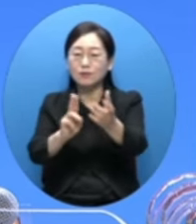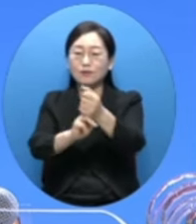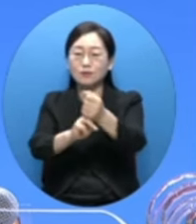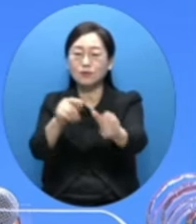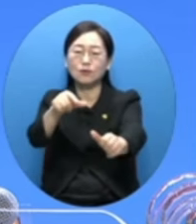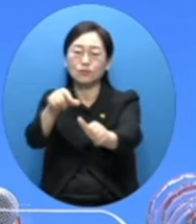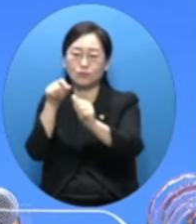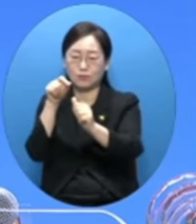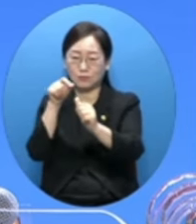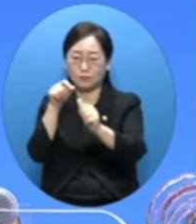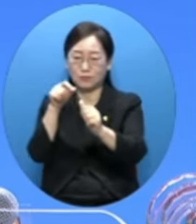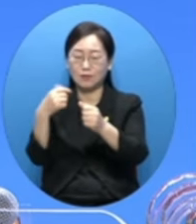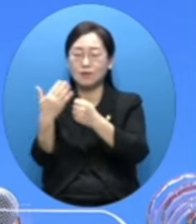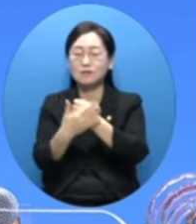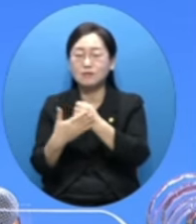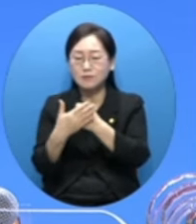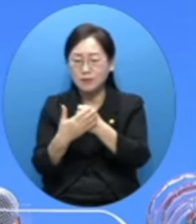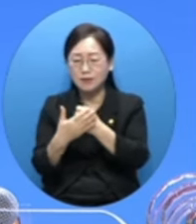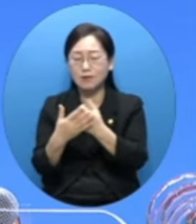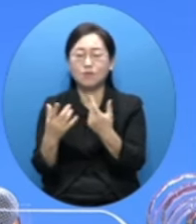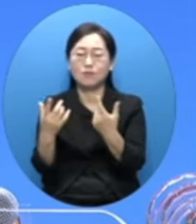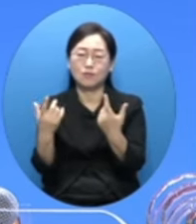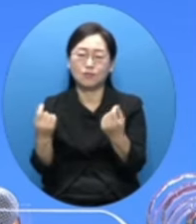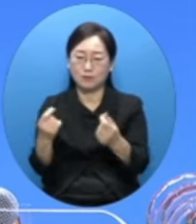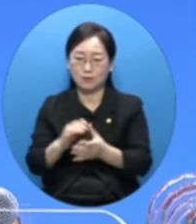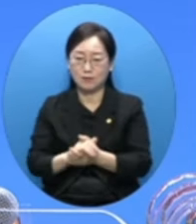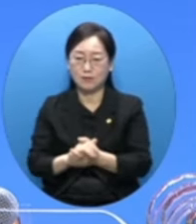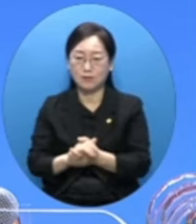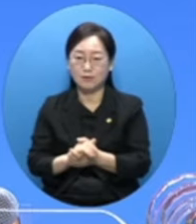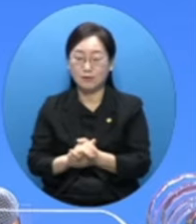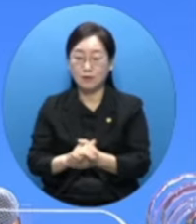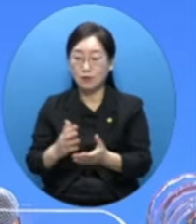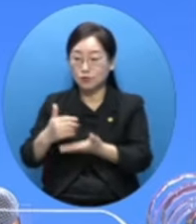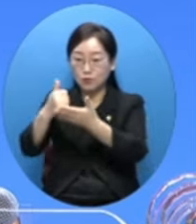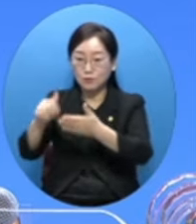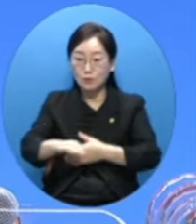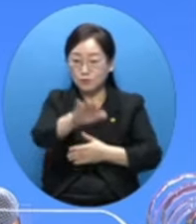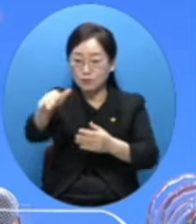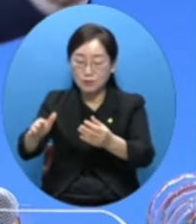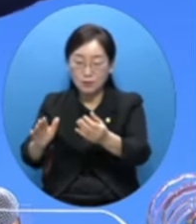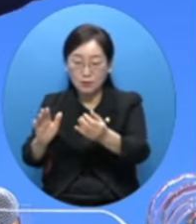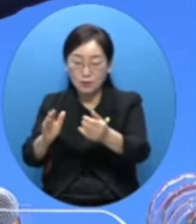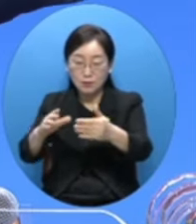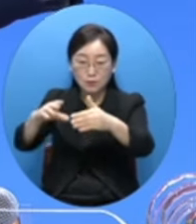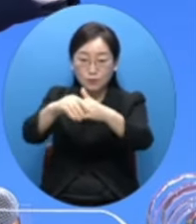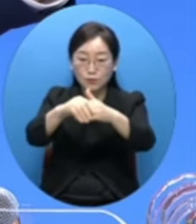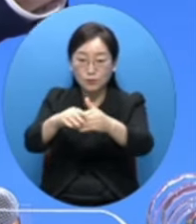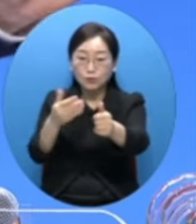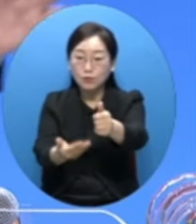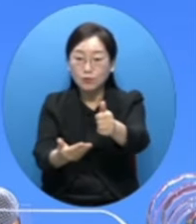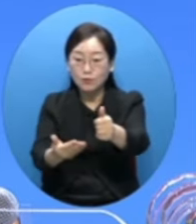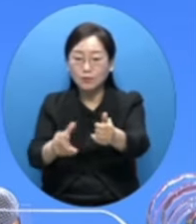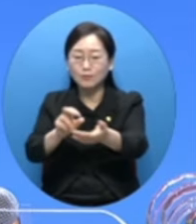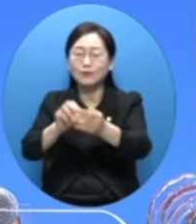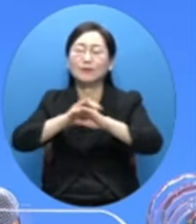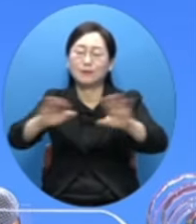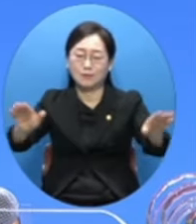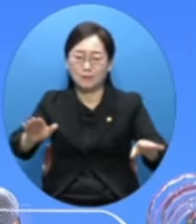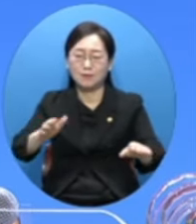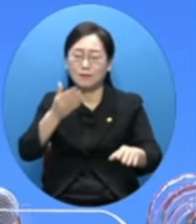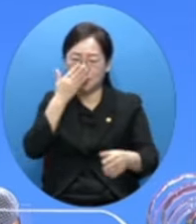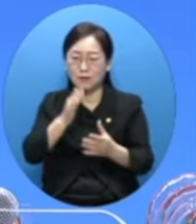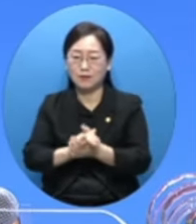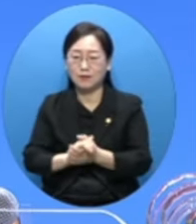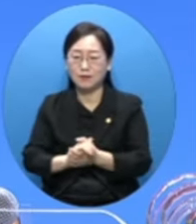구원의 손이요 은혜의 손이었습니다. 주님이 우리를 붙드시면 우리의 모든 문제는 그 순간에 다 해결되는 것입니다.